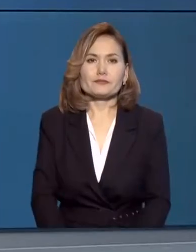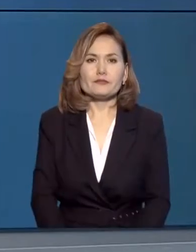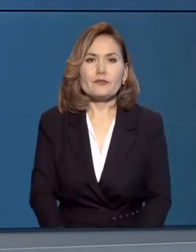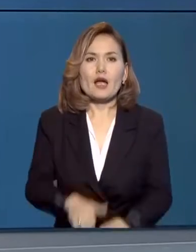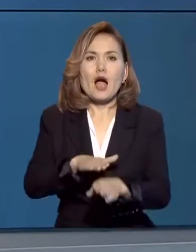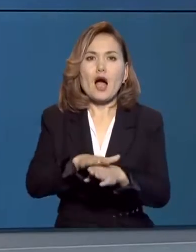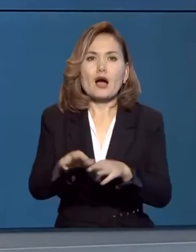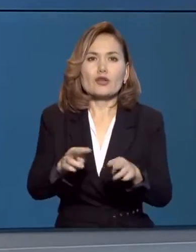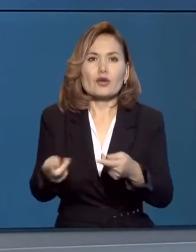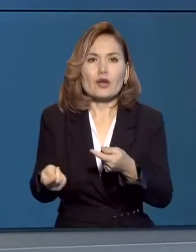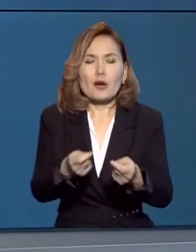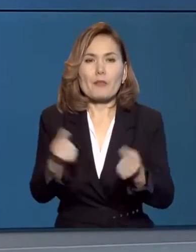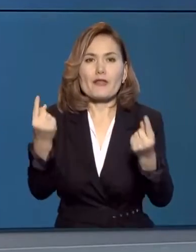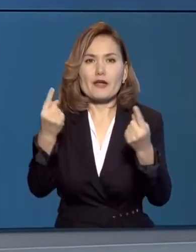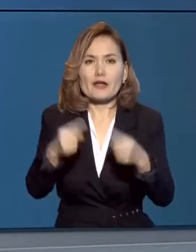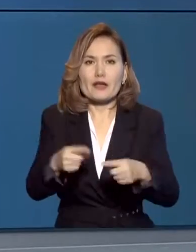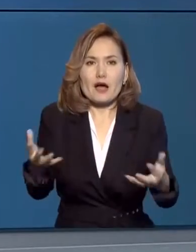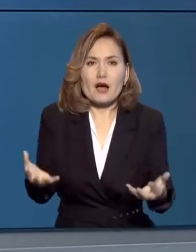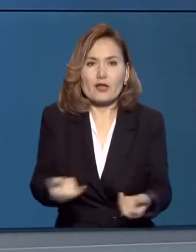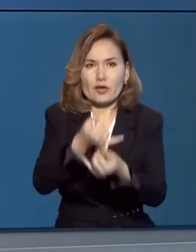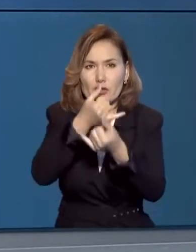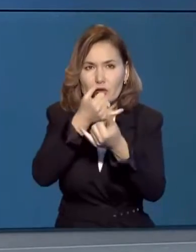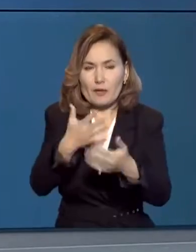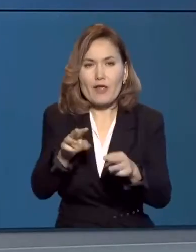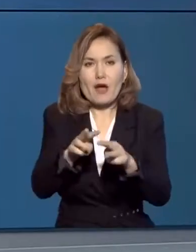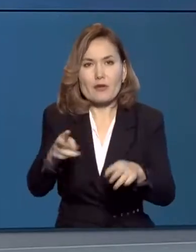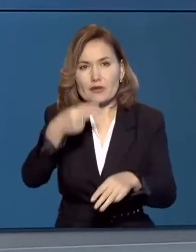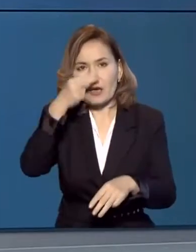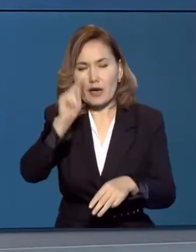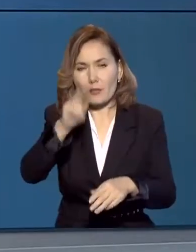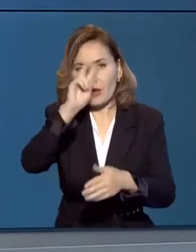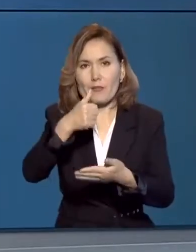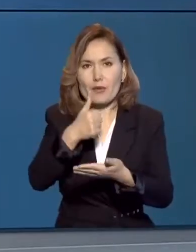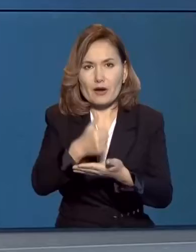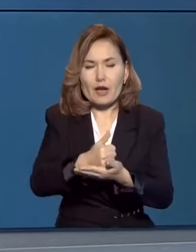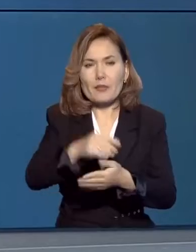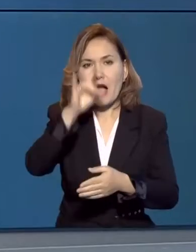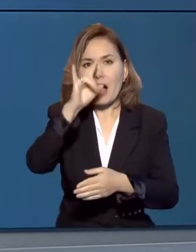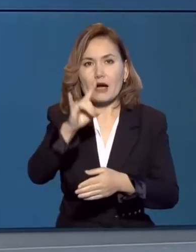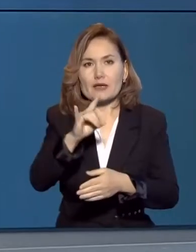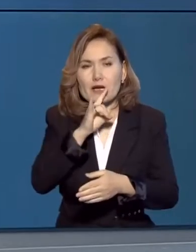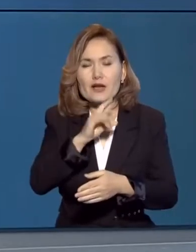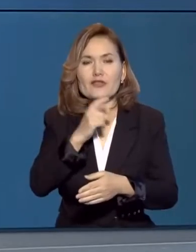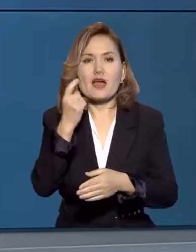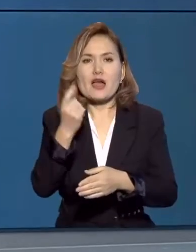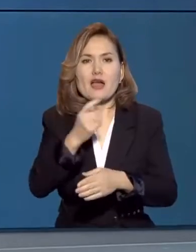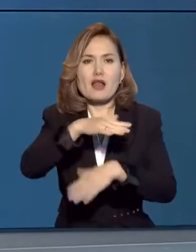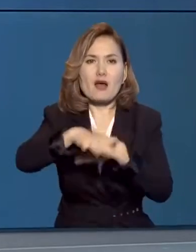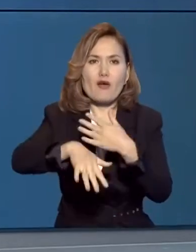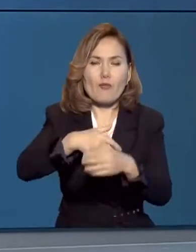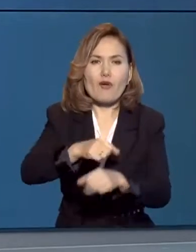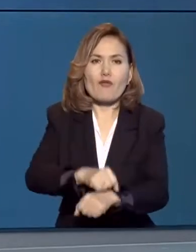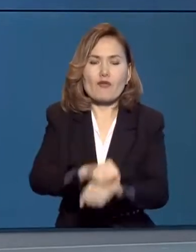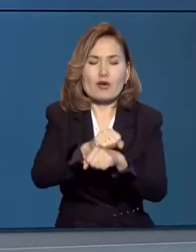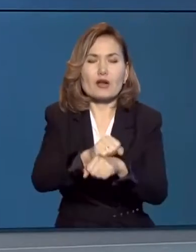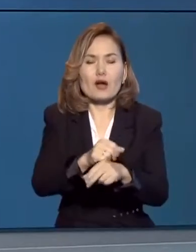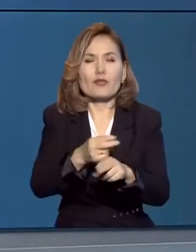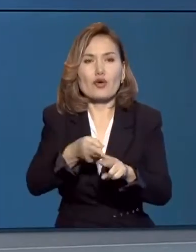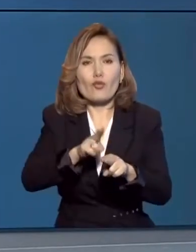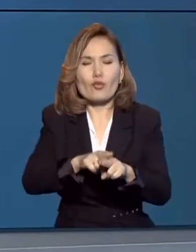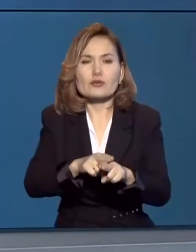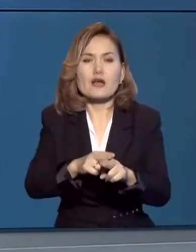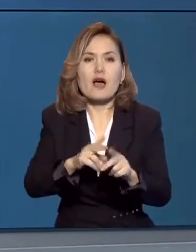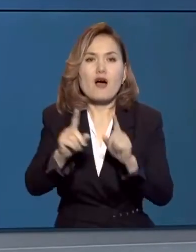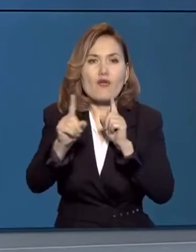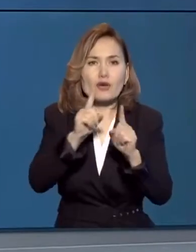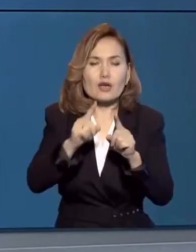Атқарушы билік инфляцияны ретте алмаған үшін кінәлі. Мемлекет басшысы елдегі әлеуметтік экономикалық жағдайға қатысты кеңес өткізіп, жауаптылардың